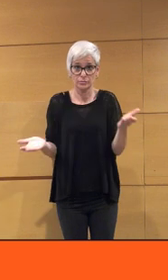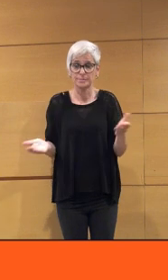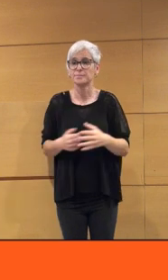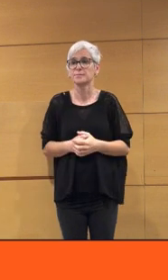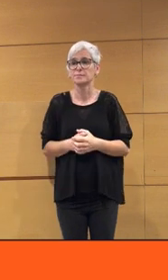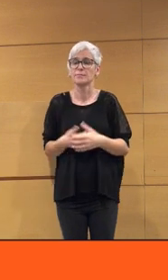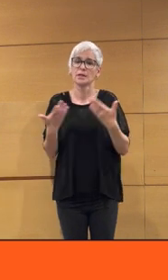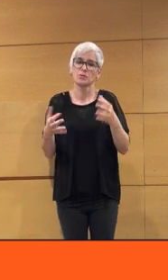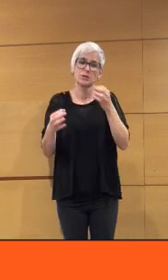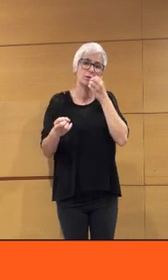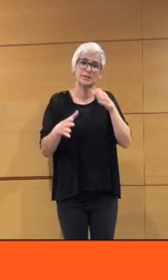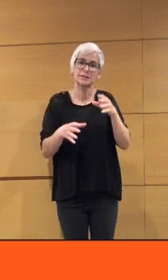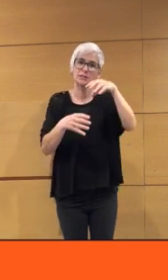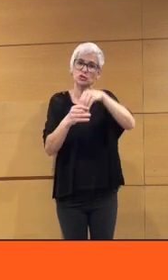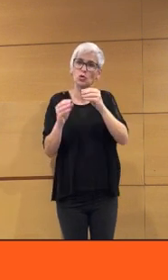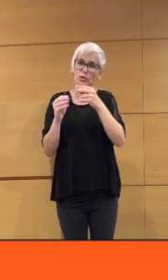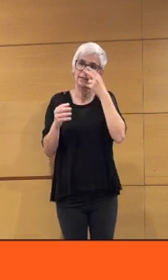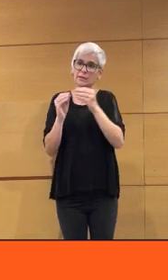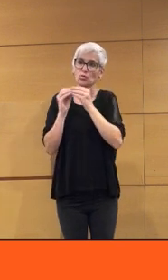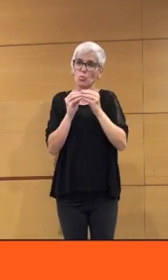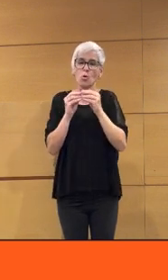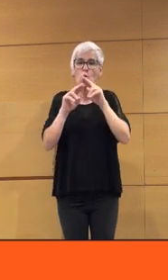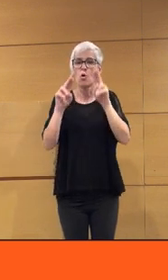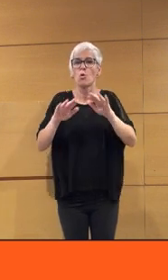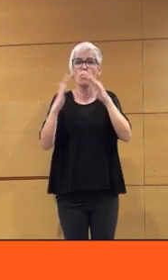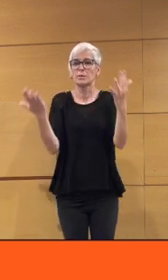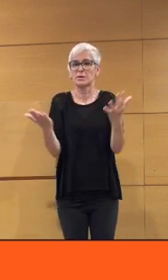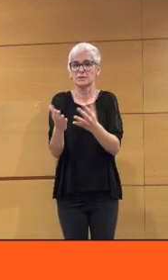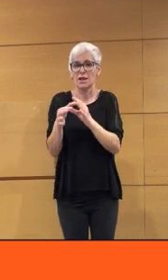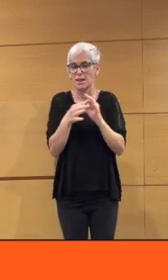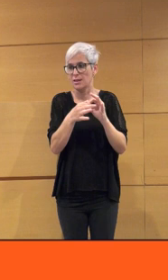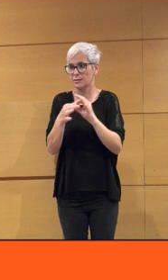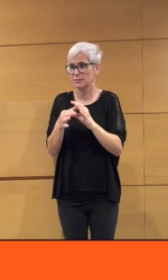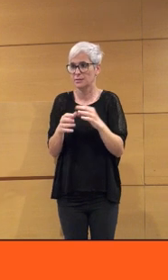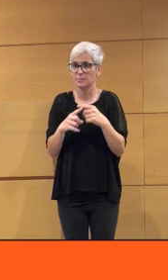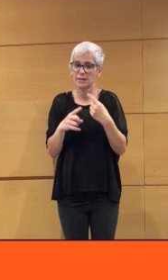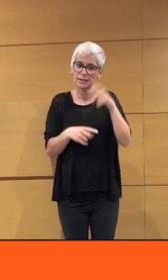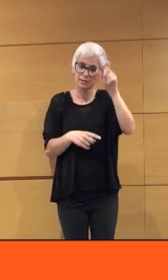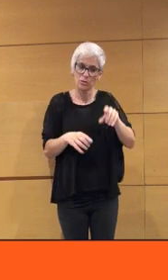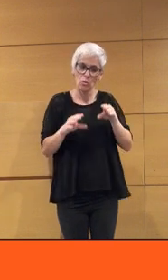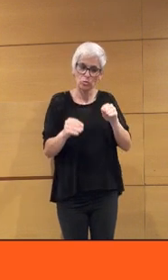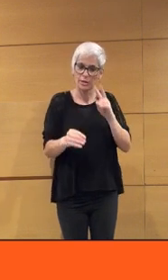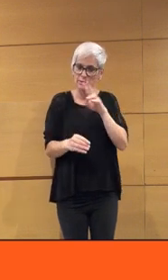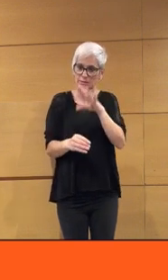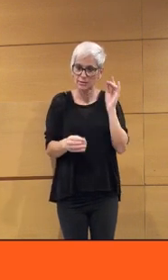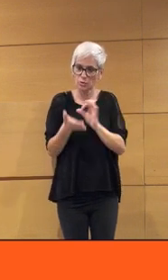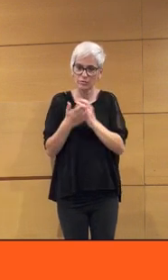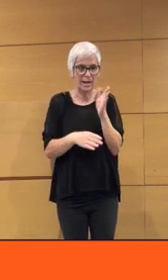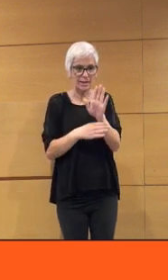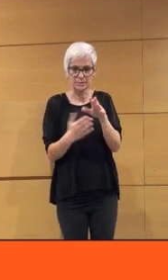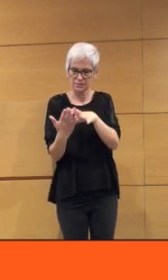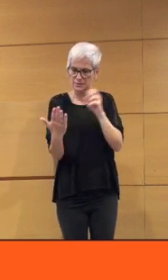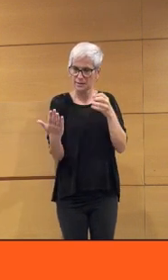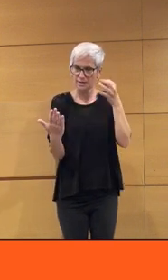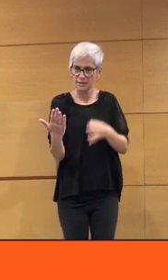llavors hi ha d'haver una representació d'icones comú o universal, en el sentit de que l'usuari ha de reconèixer els serveis que se li ofereixen. Per